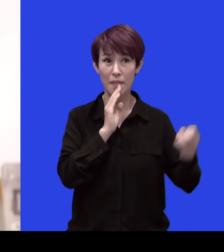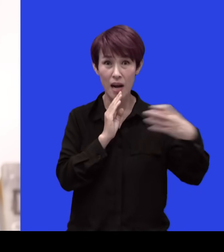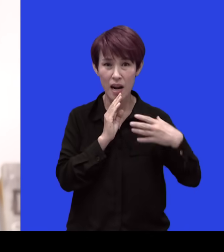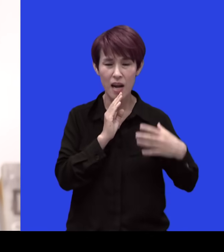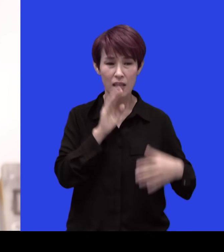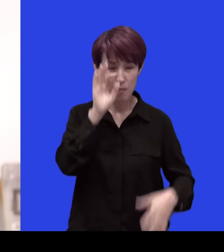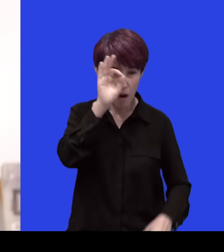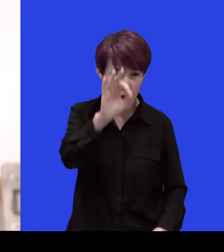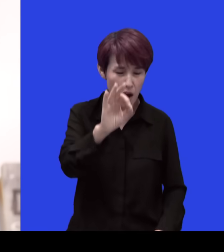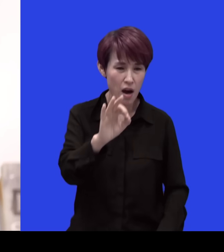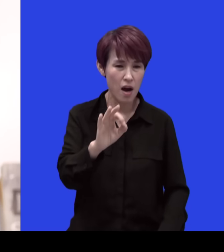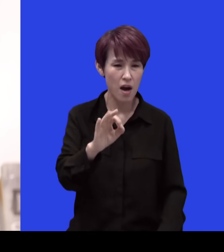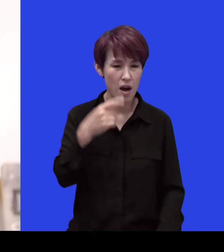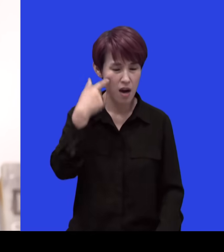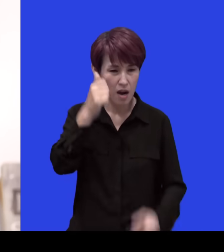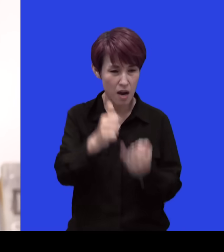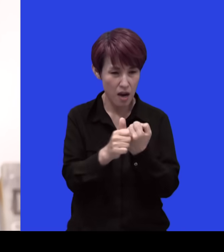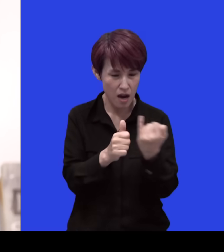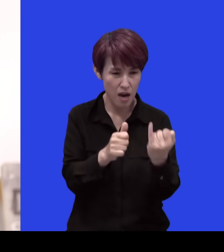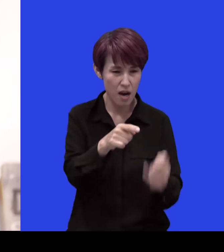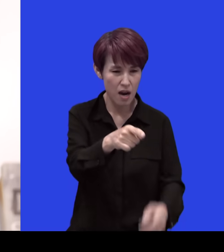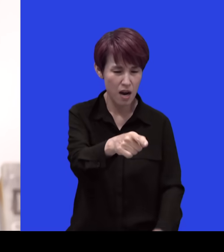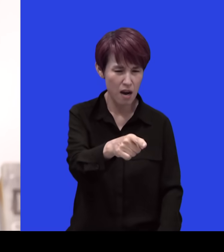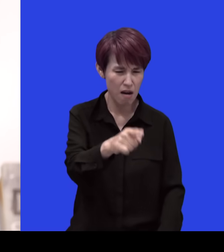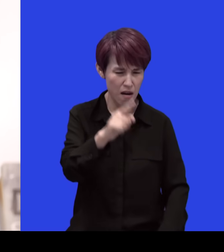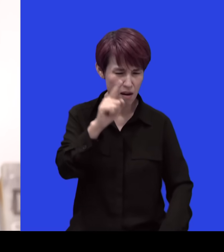중환자거든. 예. 그러니까 포기를 했어요.